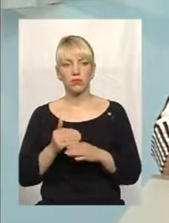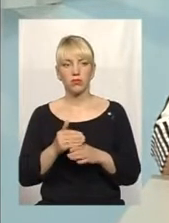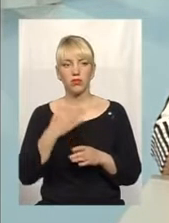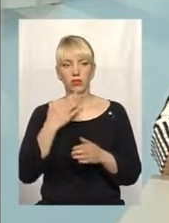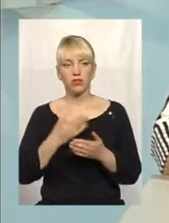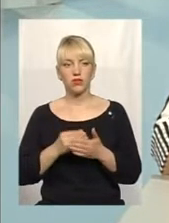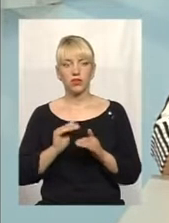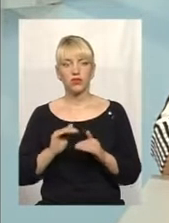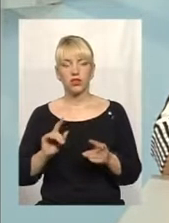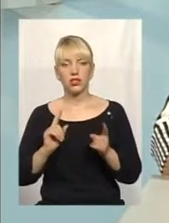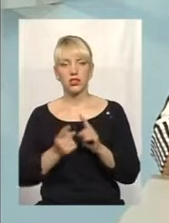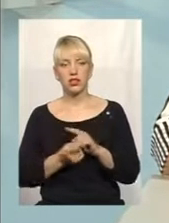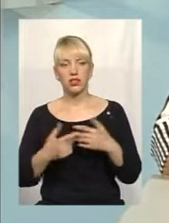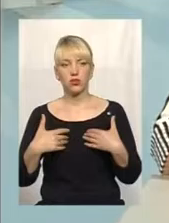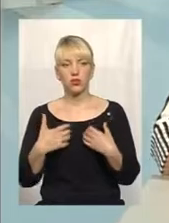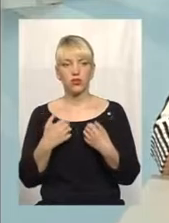стати здоровішими,